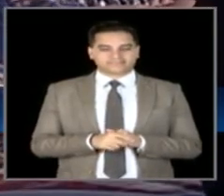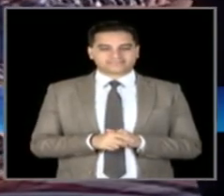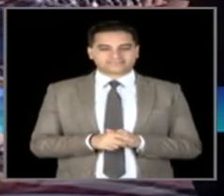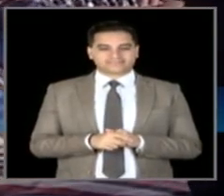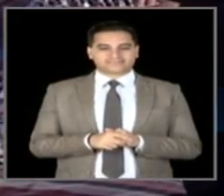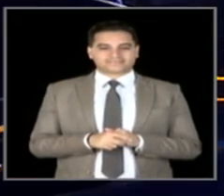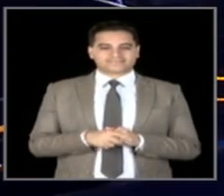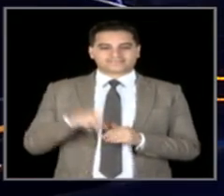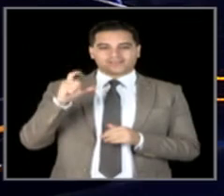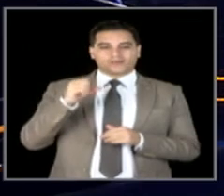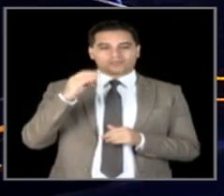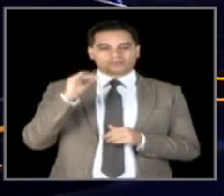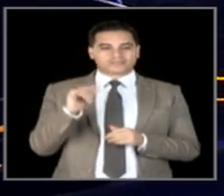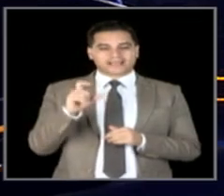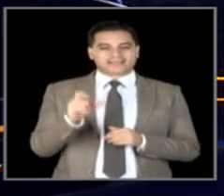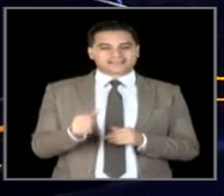تعالي يا لجينا، تعالي هنا.